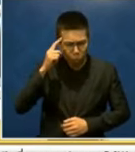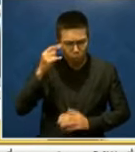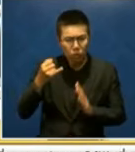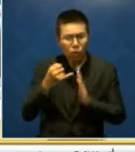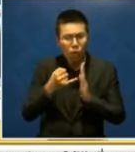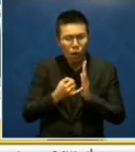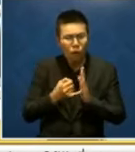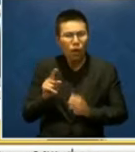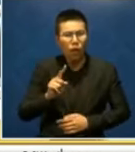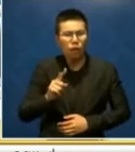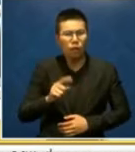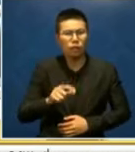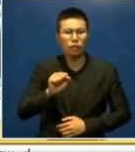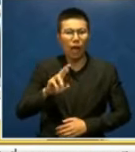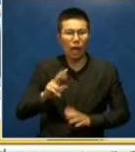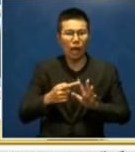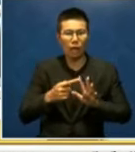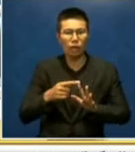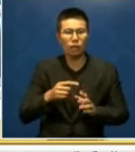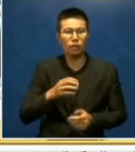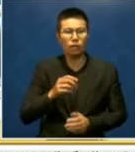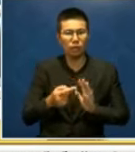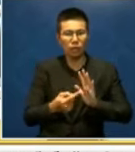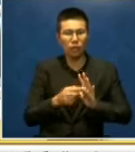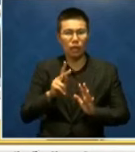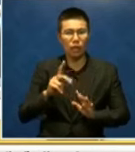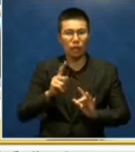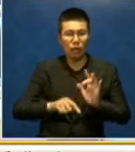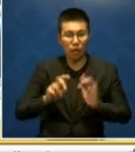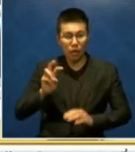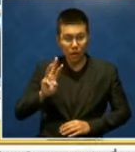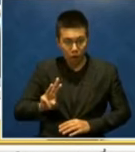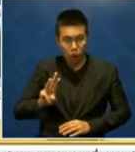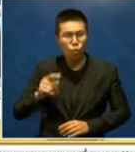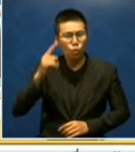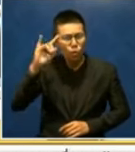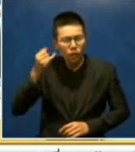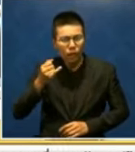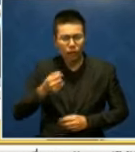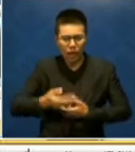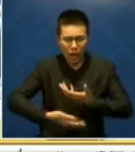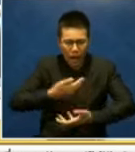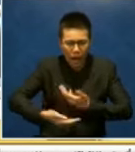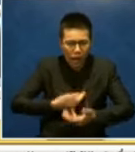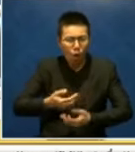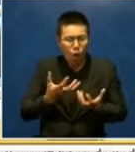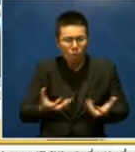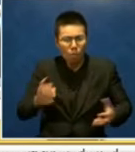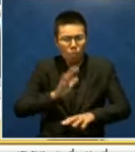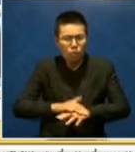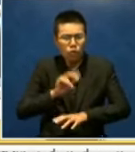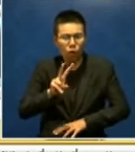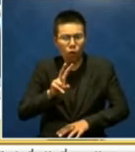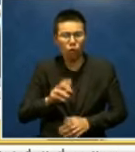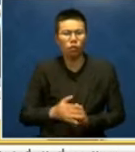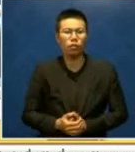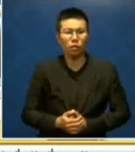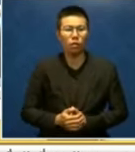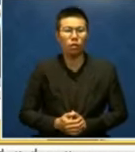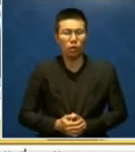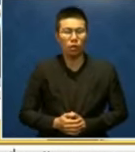อรัญประเทศรู้จักตงตลาดโรงเกลือท่านประธานทราบมครับว่าพื้นที่ในอำเภออรัญประเทศ